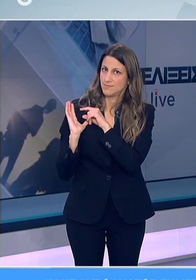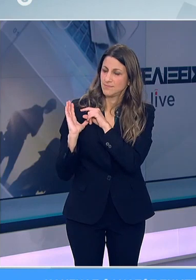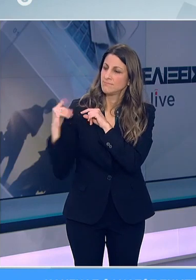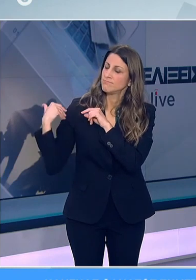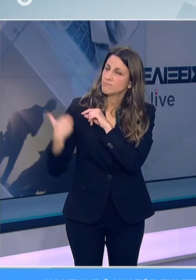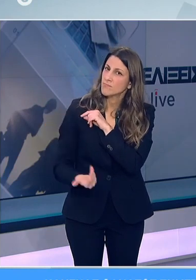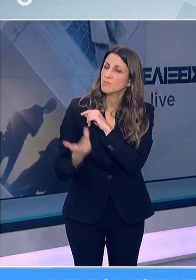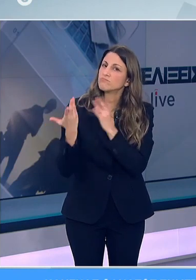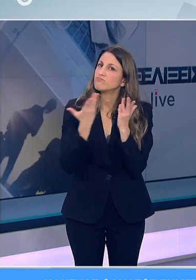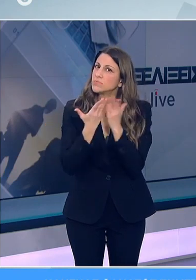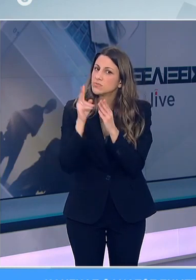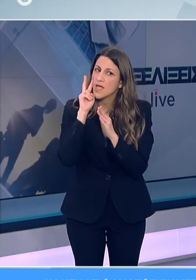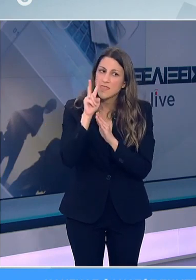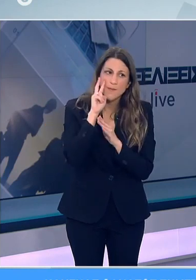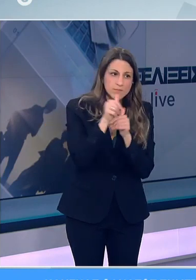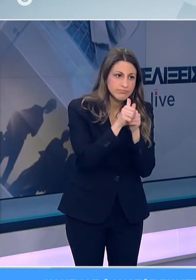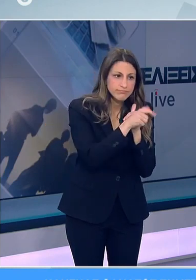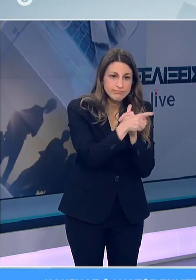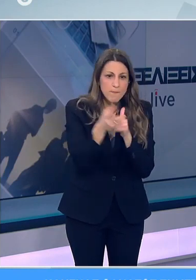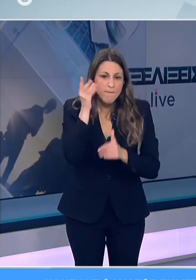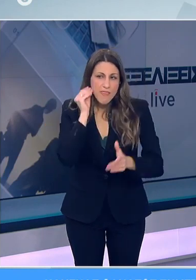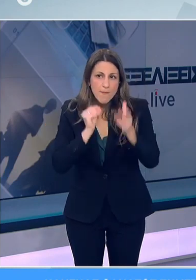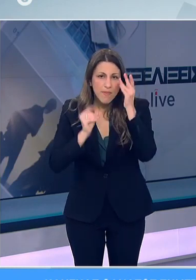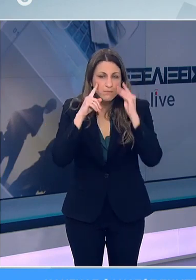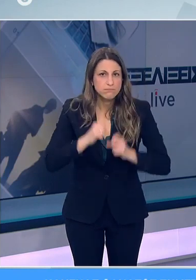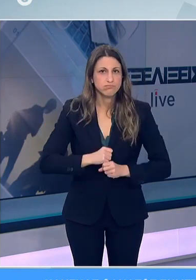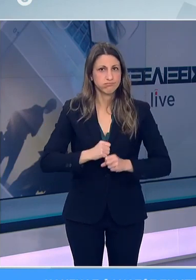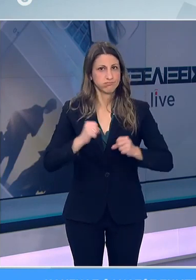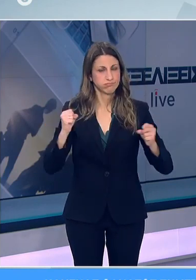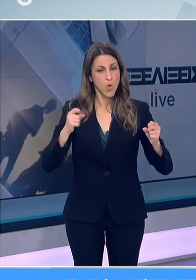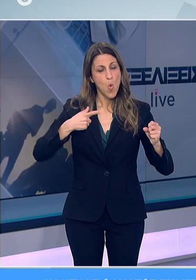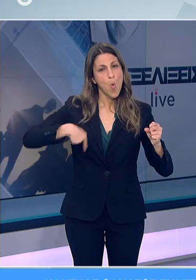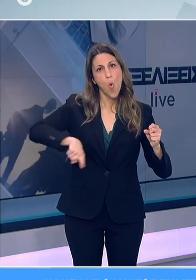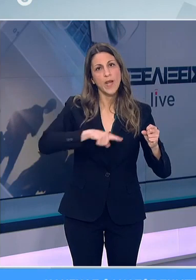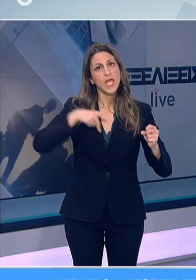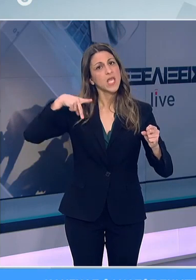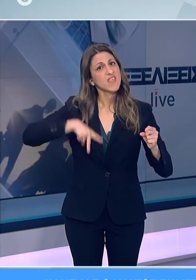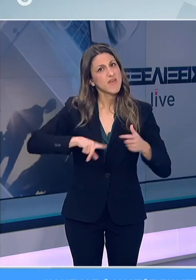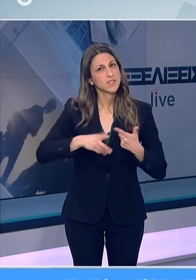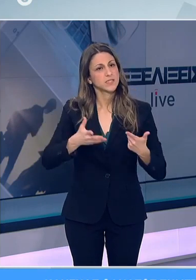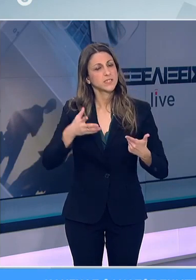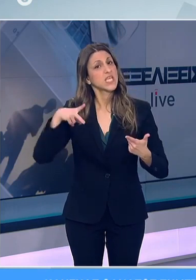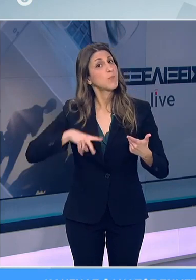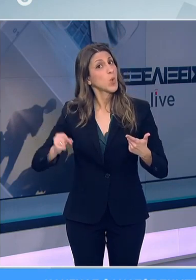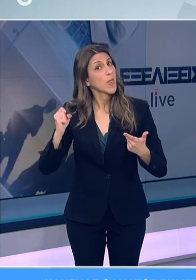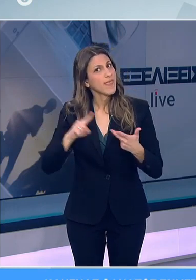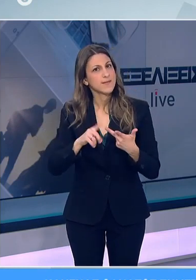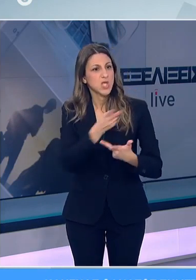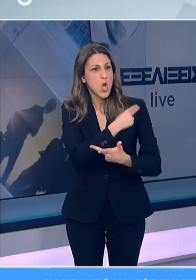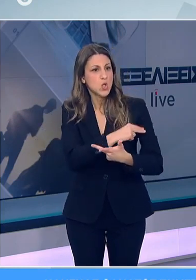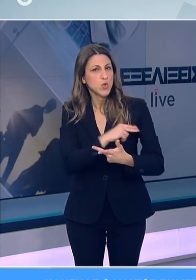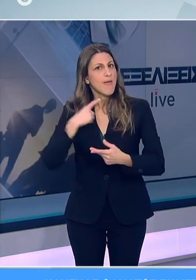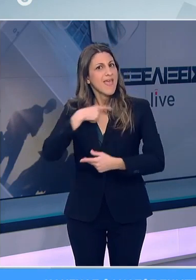εμπειρία από αυτή την πρώτη φάση και πολύ περισσότερη ετοιμότητα σαν σύστημα υγείας, σαν πολιτεία, σαν ηγεσία